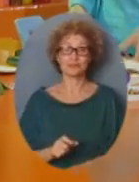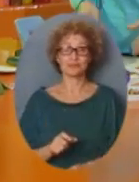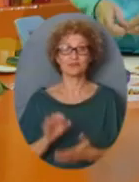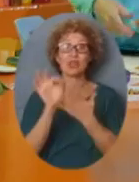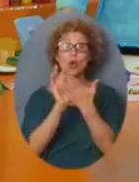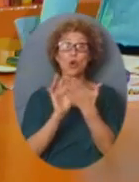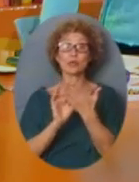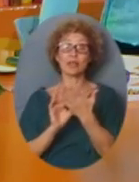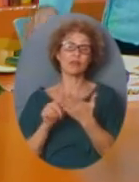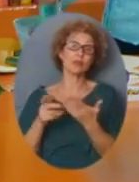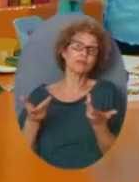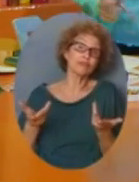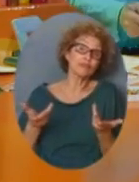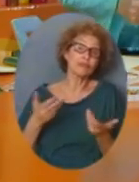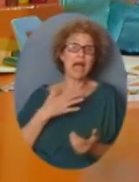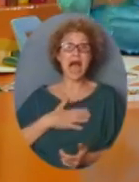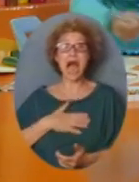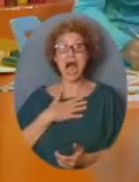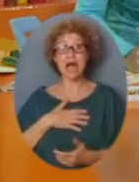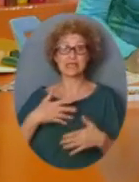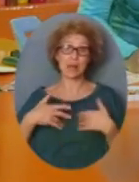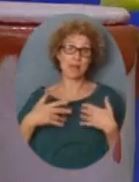וכותבת עליה, למשל, חג שמח.